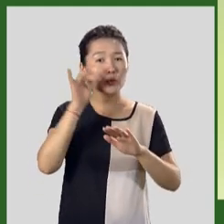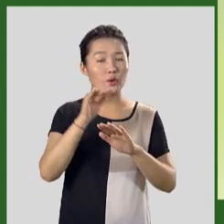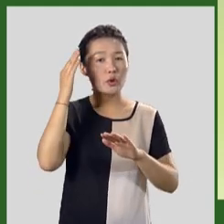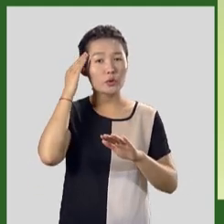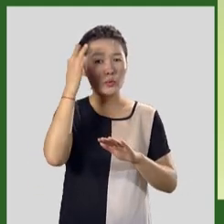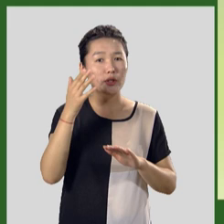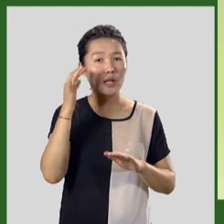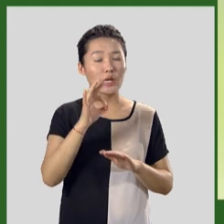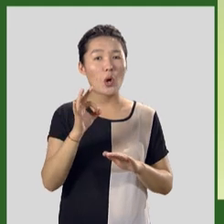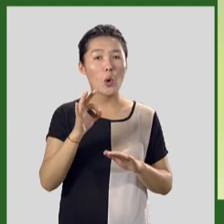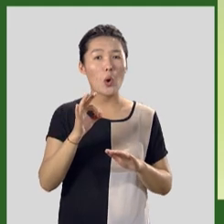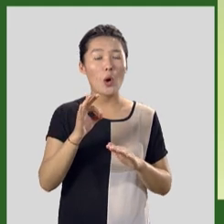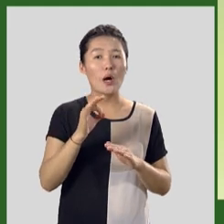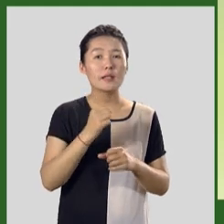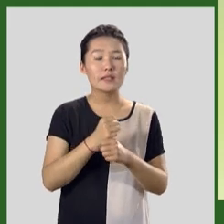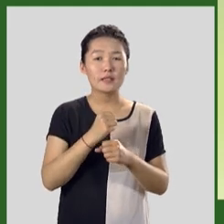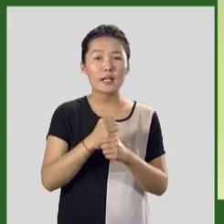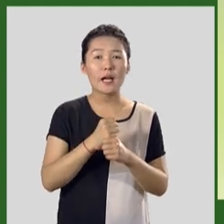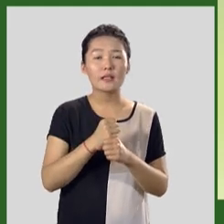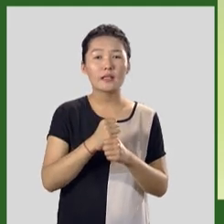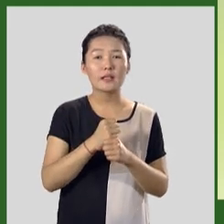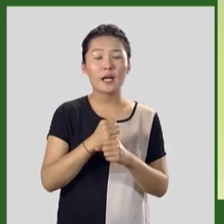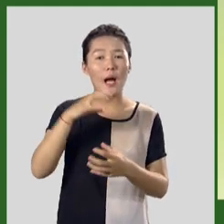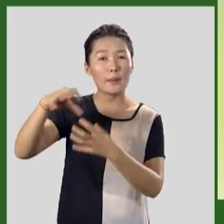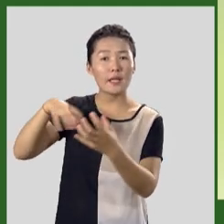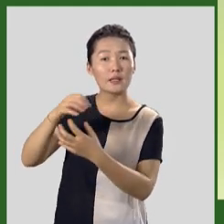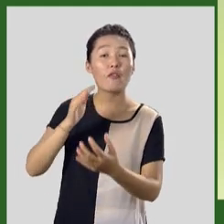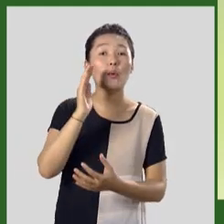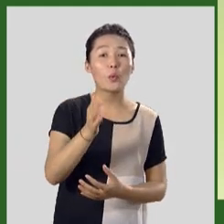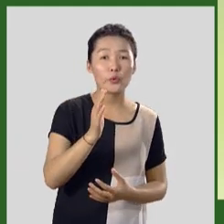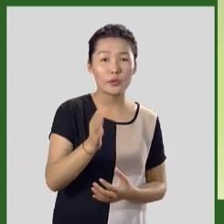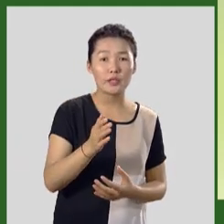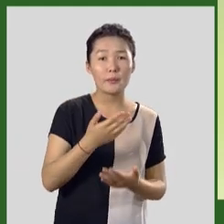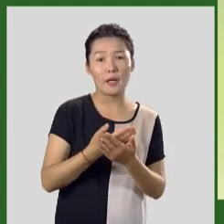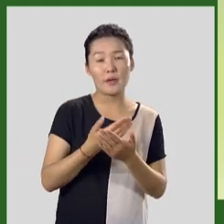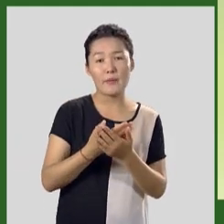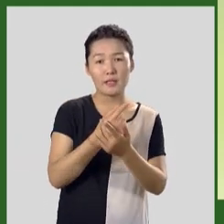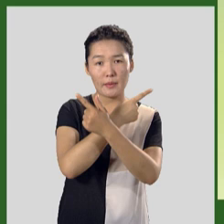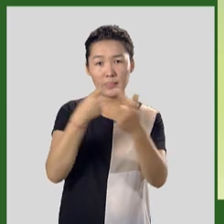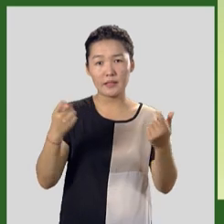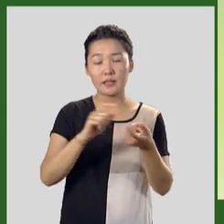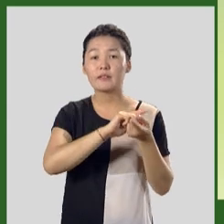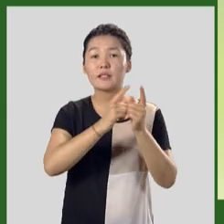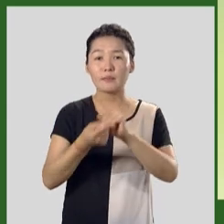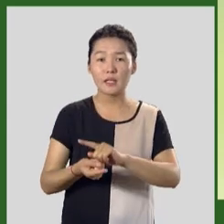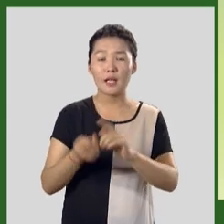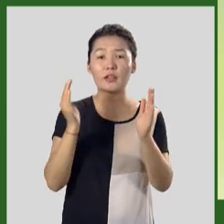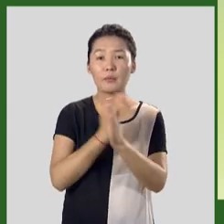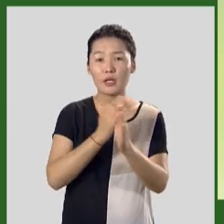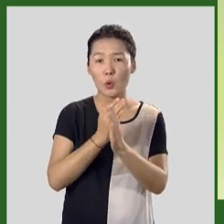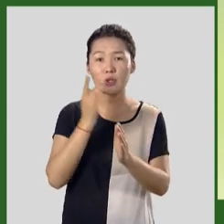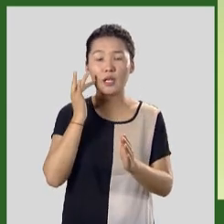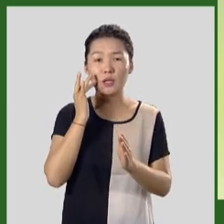состоянии объектов в будущем, например, спрогнозировать изменения в природе,